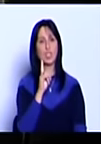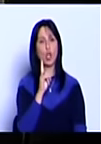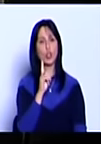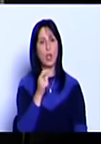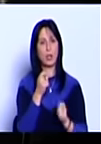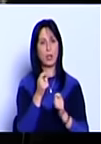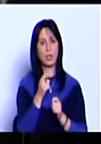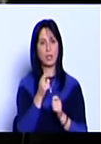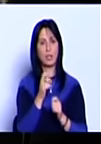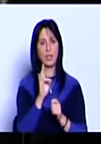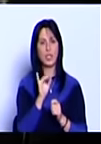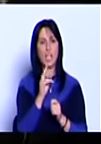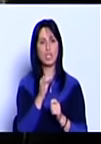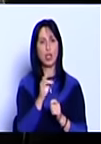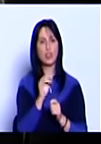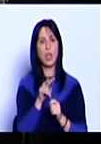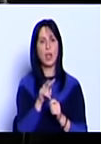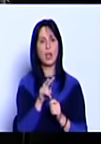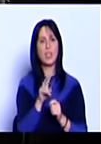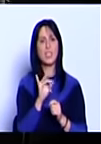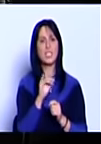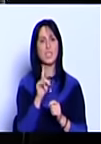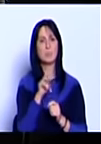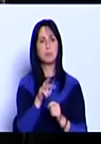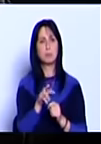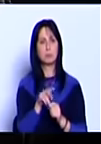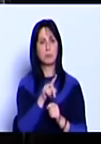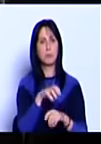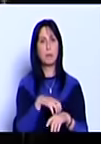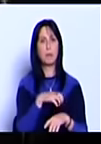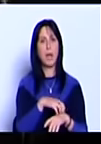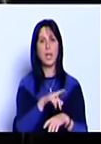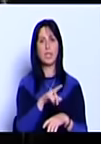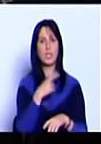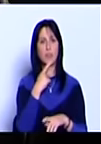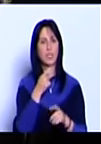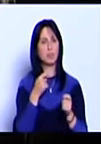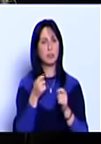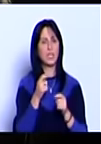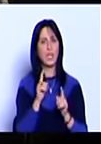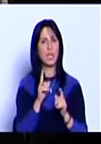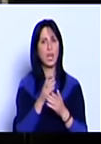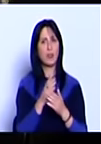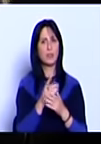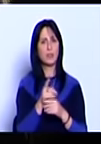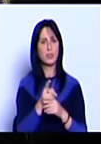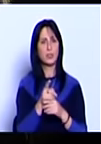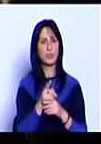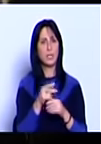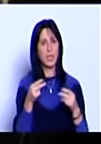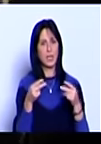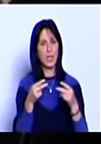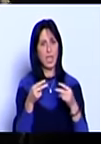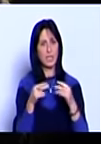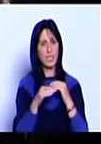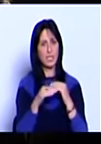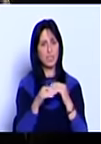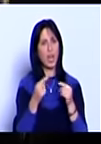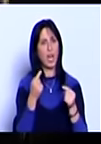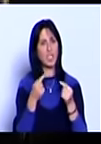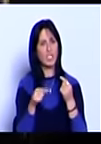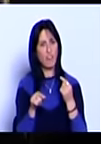ვიყოთ ზომიერი უნდა ვიყოთ აკაც აი როგორია ის ნაციონალიზმი რომელსაც თქვენი პარტია ვიზიარებს ან მისდევს ეს არის თანასწორი